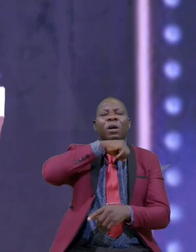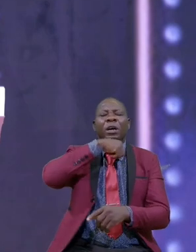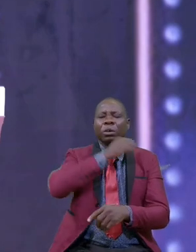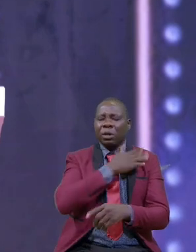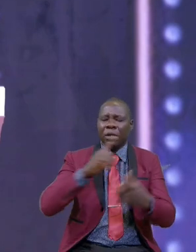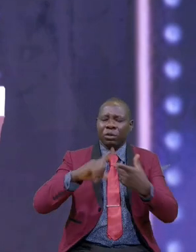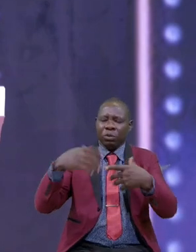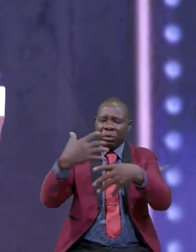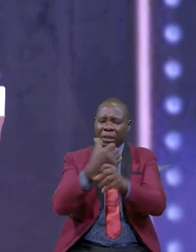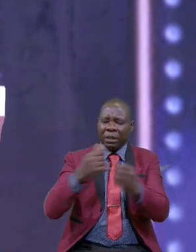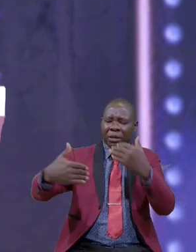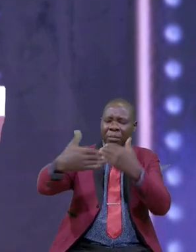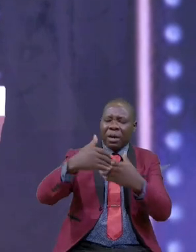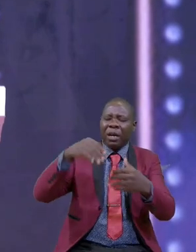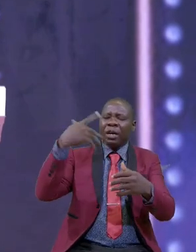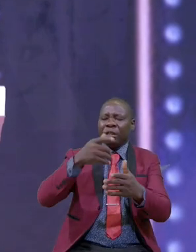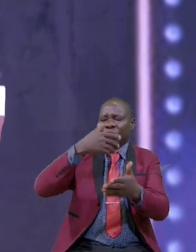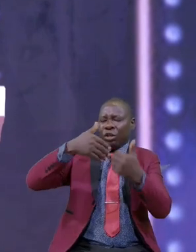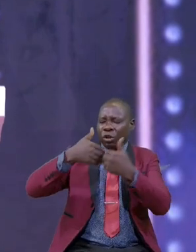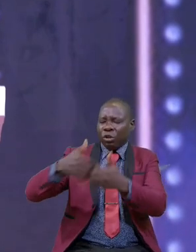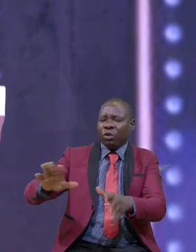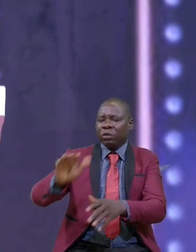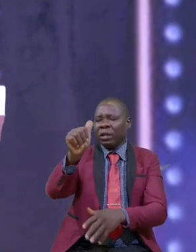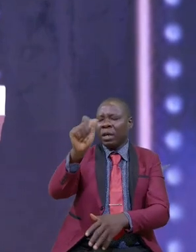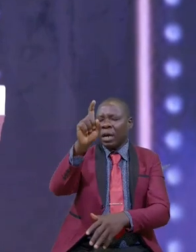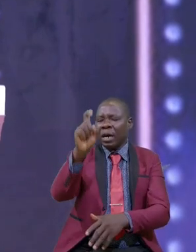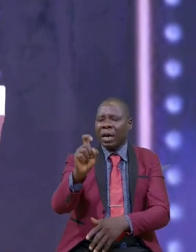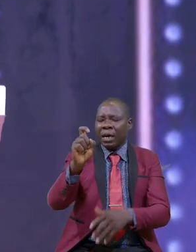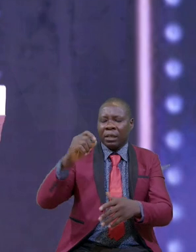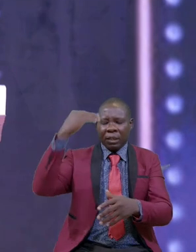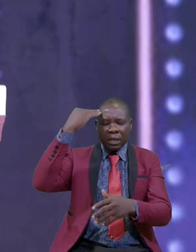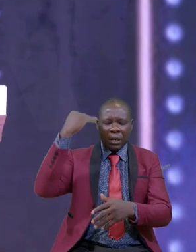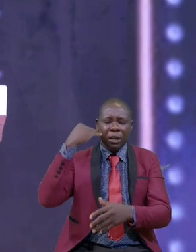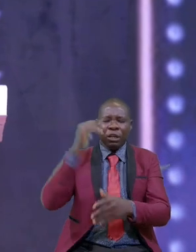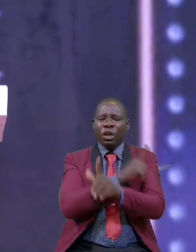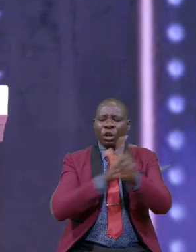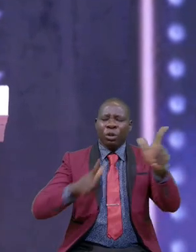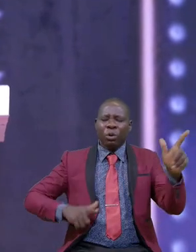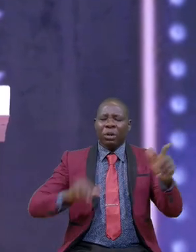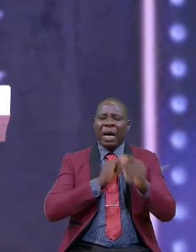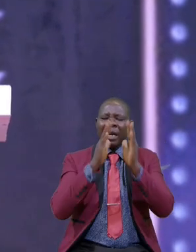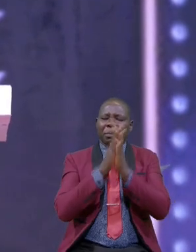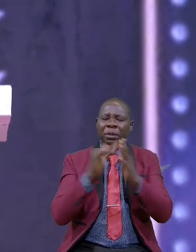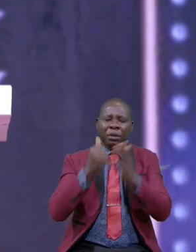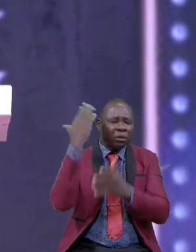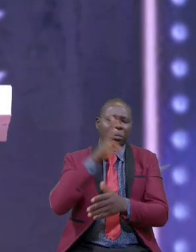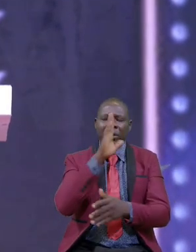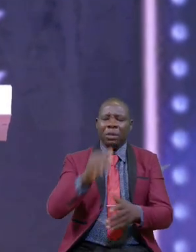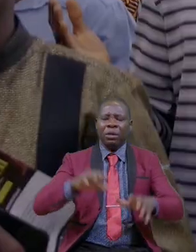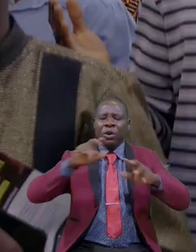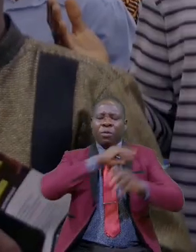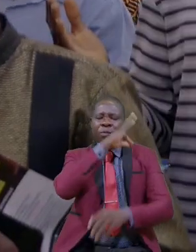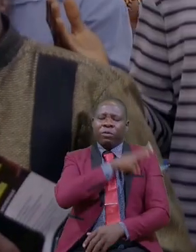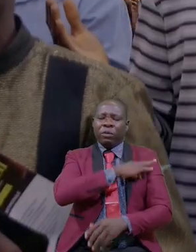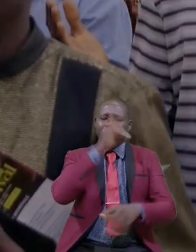recouvrer la tête du fer perdu. Que ce moment soit profitable pour chacun, pour tous, au nom